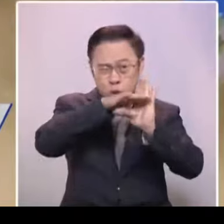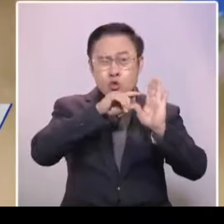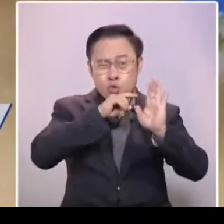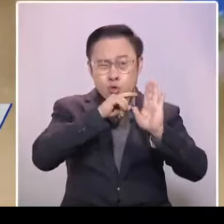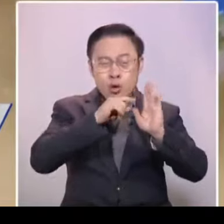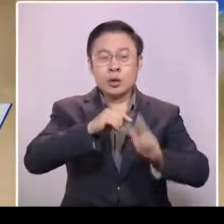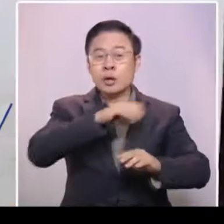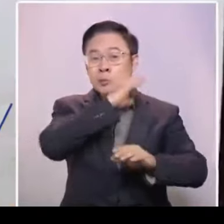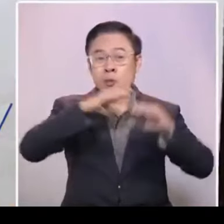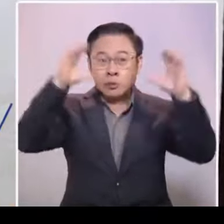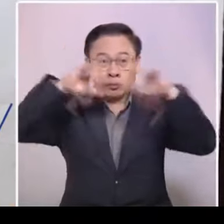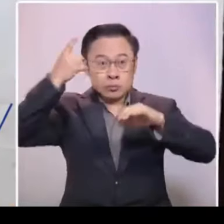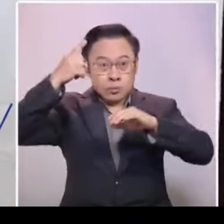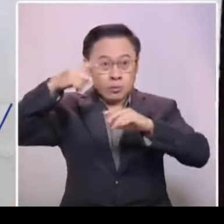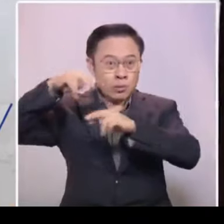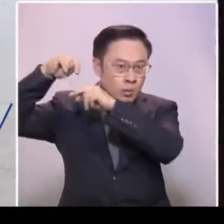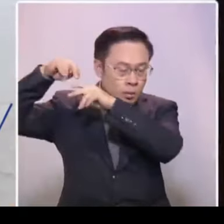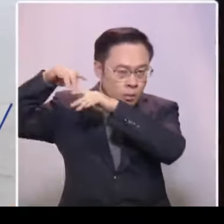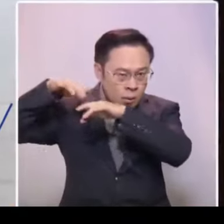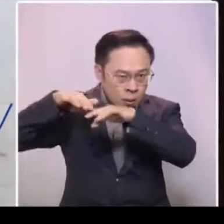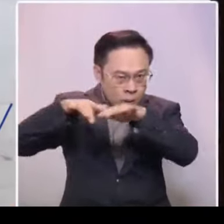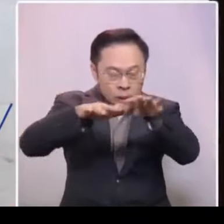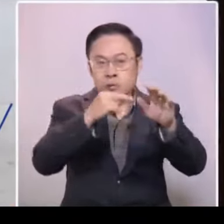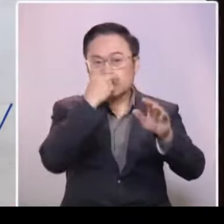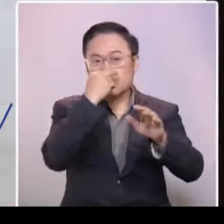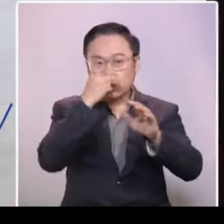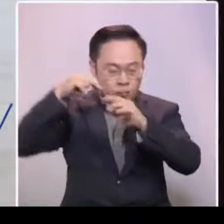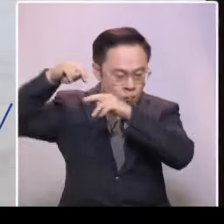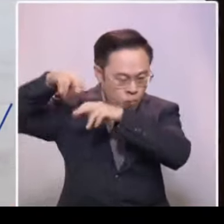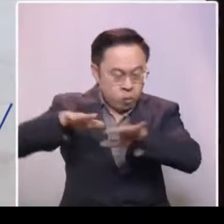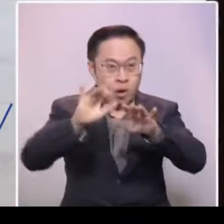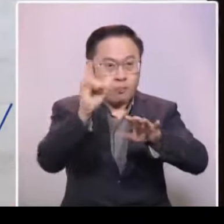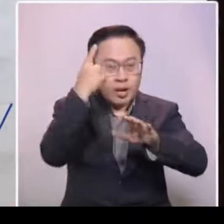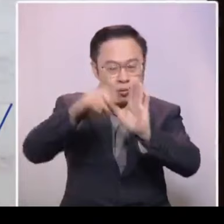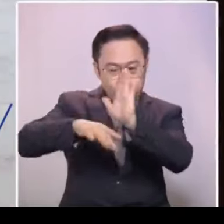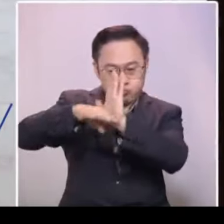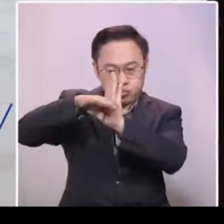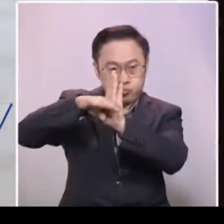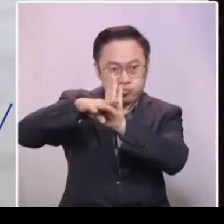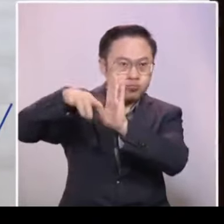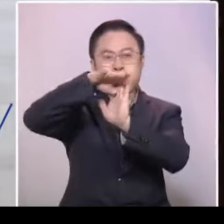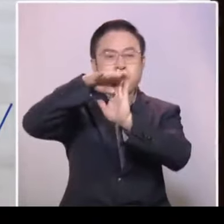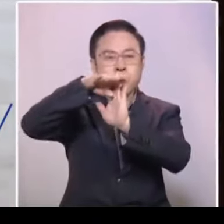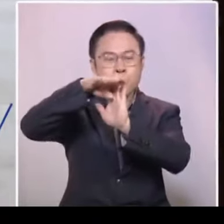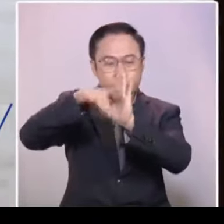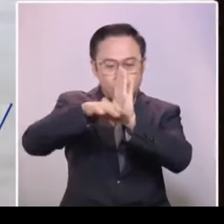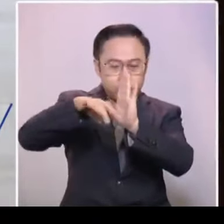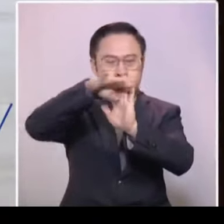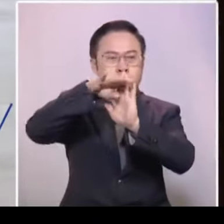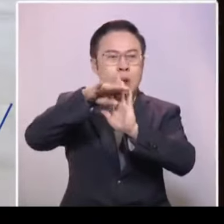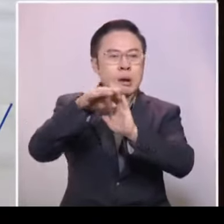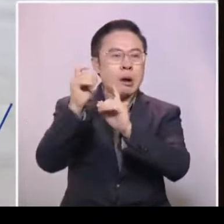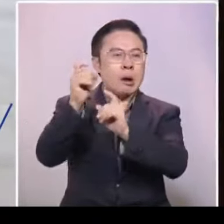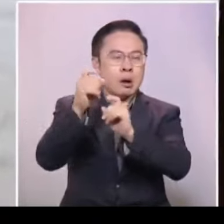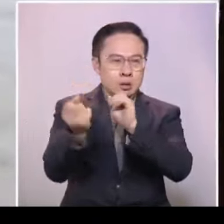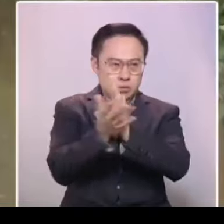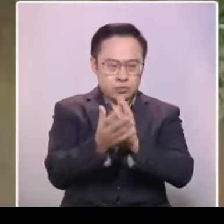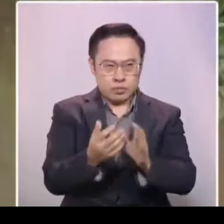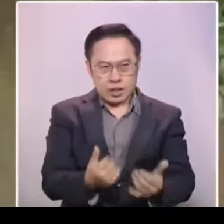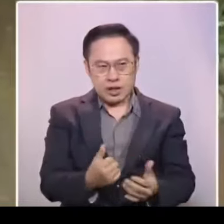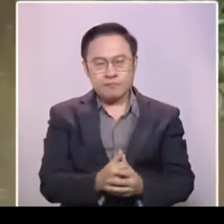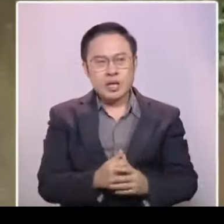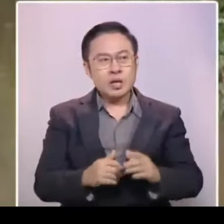ไหลออกเลยอ่ะกลัวว่าอันใหม่จะมาเติมเพิ่มเติมนะฮะส่วนสถานการณ์บ้านบุขันชัยครับตำบลสะพานหินชาวบ้านกว่า